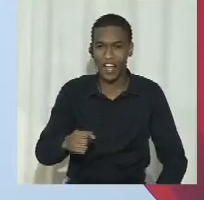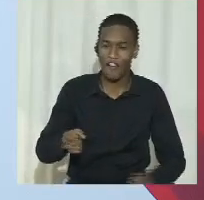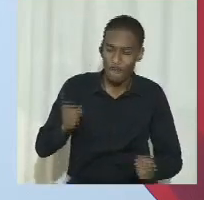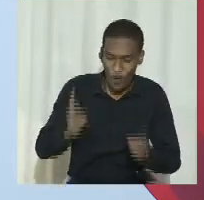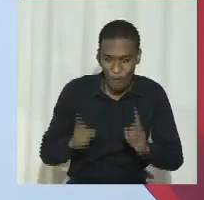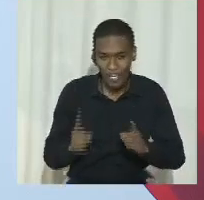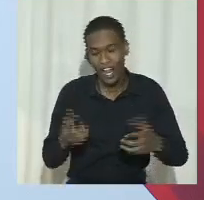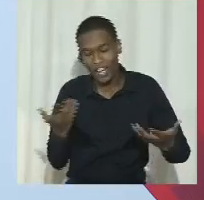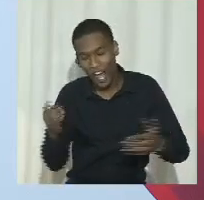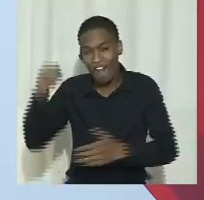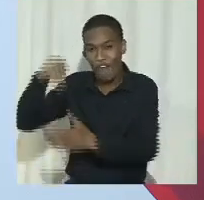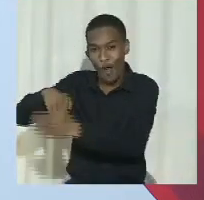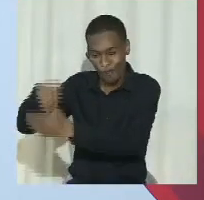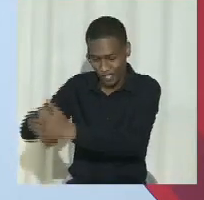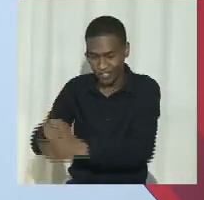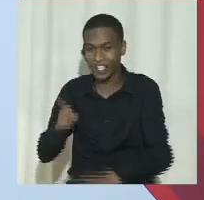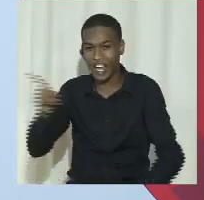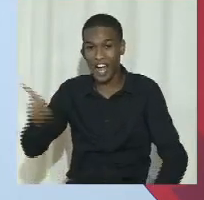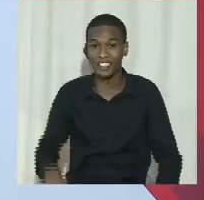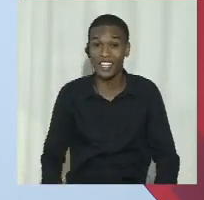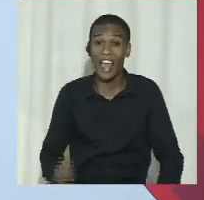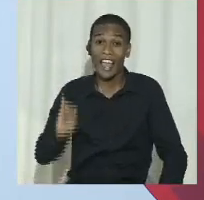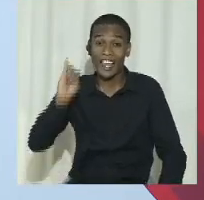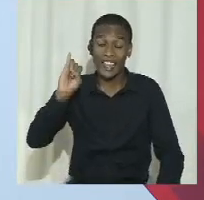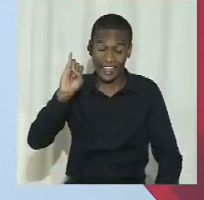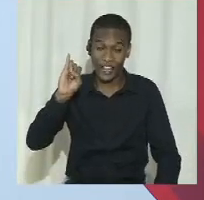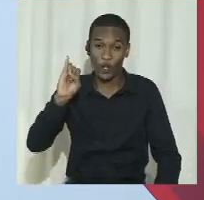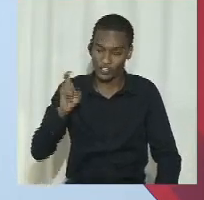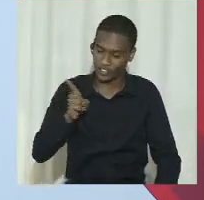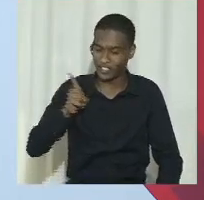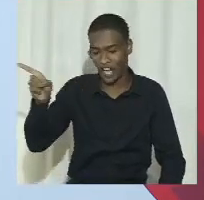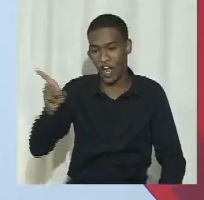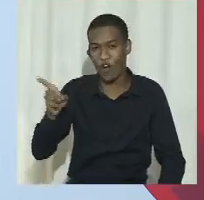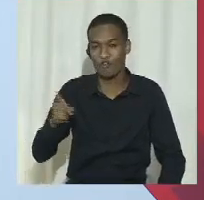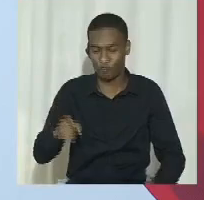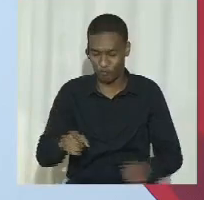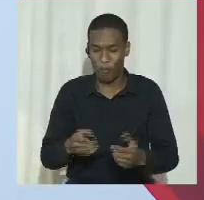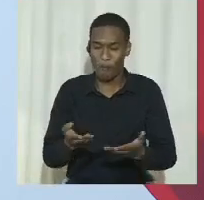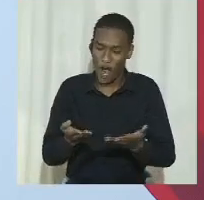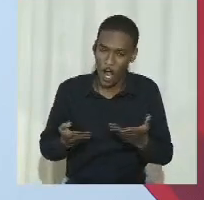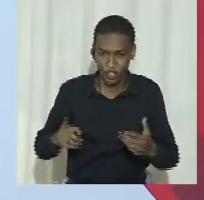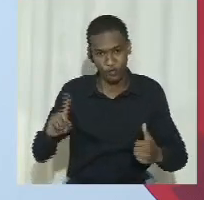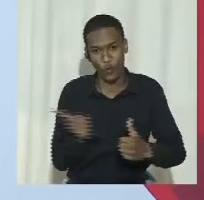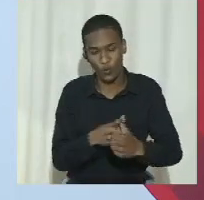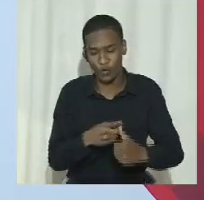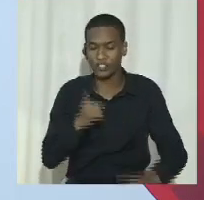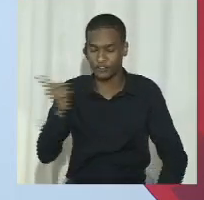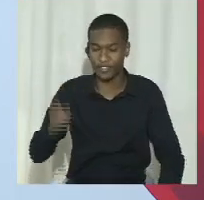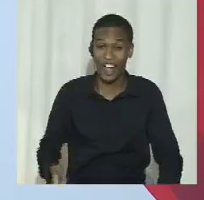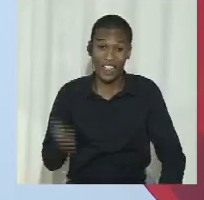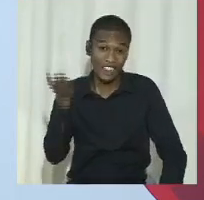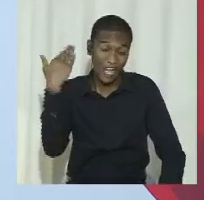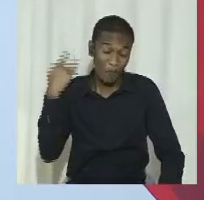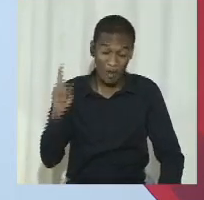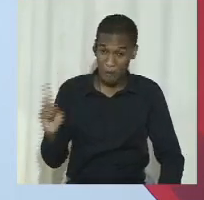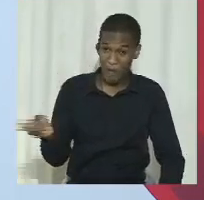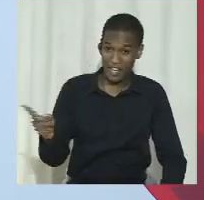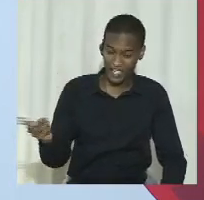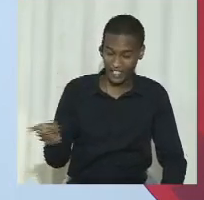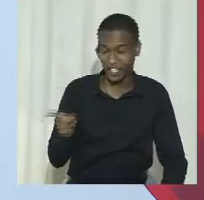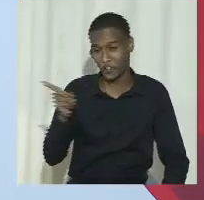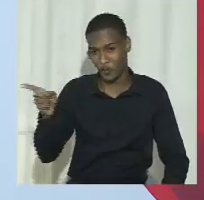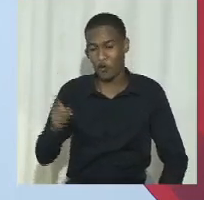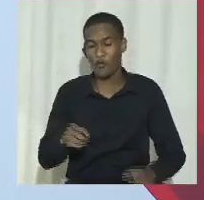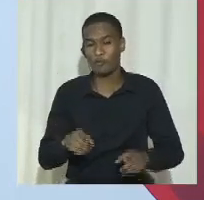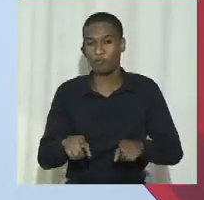kômina Ambavatokana eny Itaosy no nahazo izany voalohany eto Madagasikara. Ny maraina teo no nitsidika ny toerana norenana ny